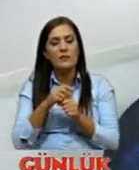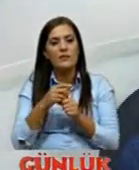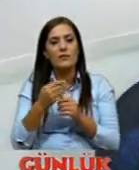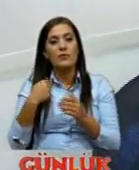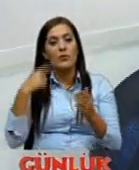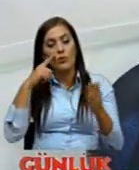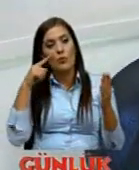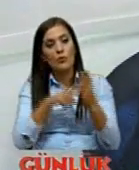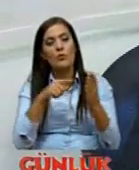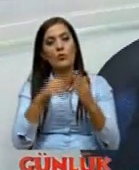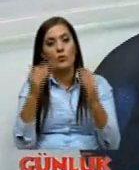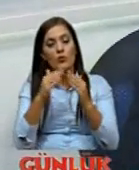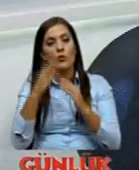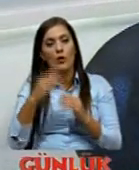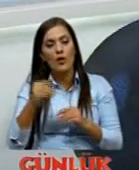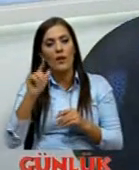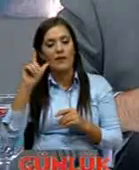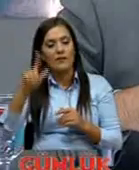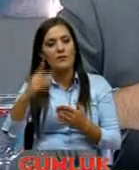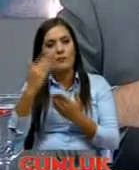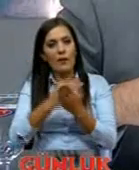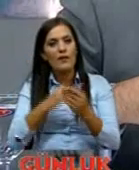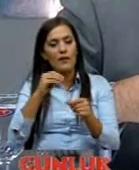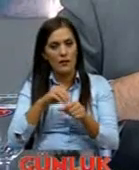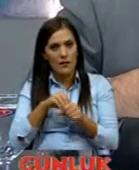uyması gerekenler ve